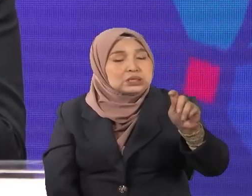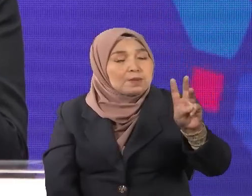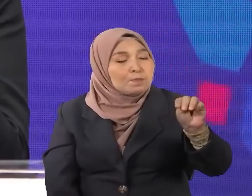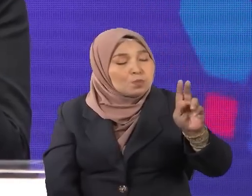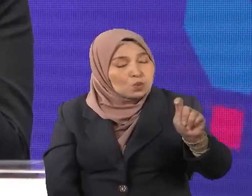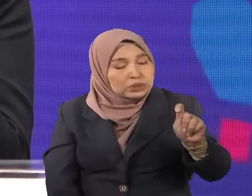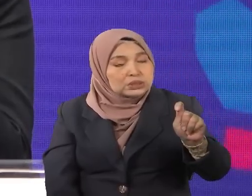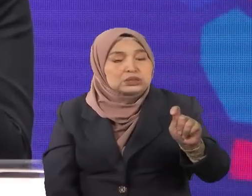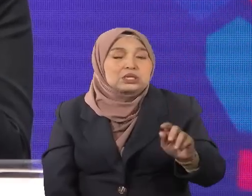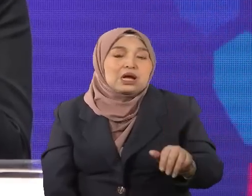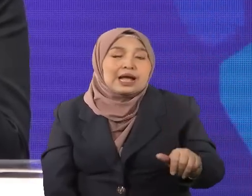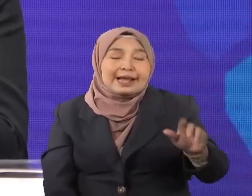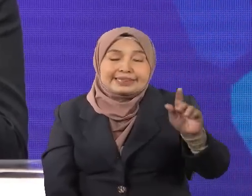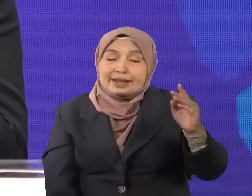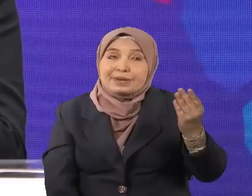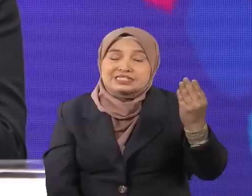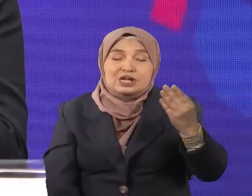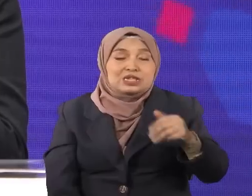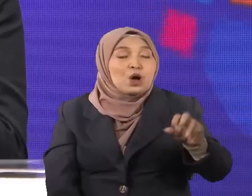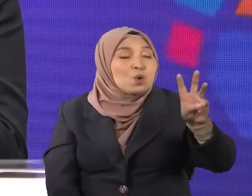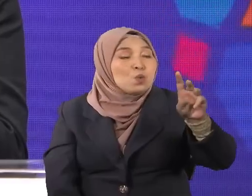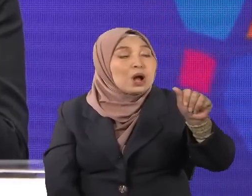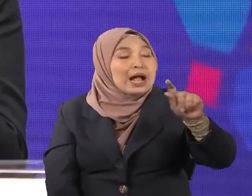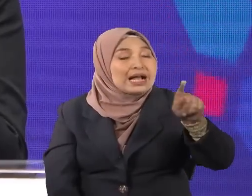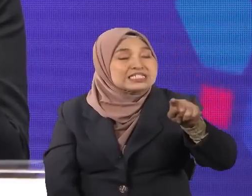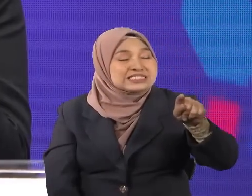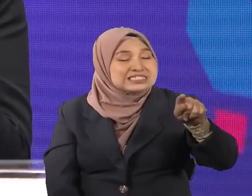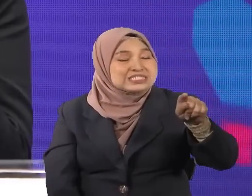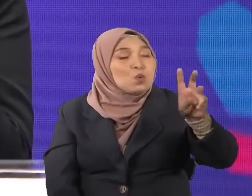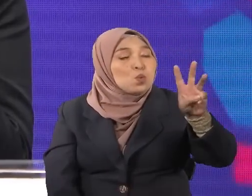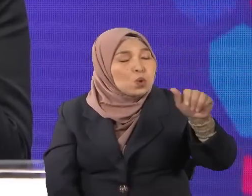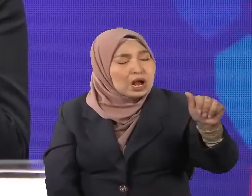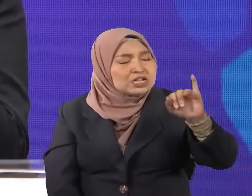Macam biasa je. Wa azwajum